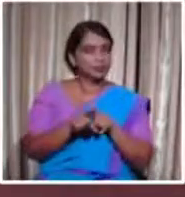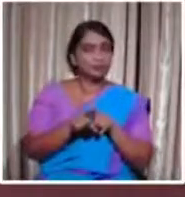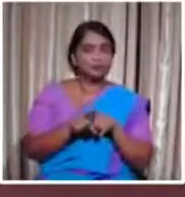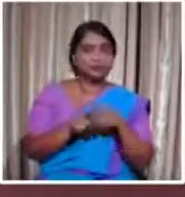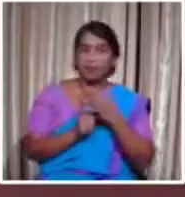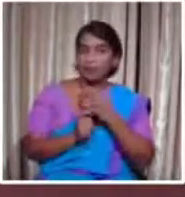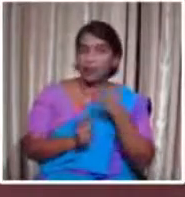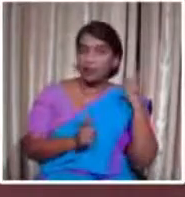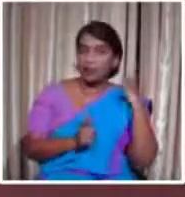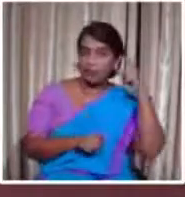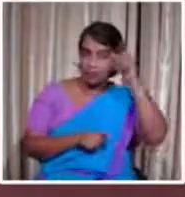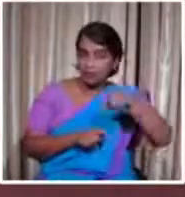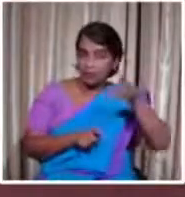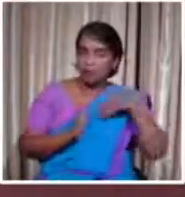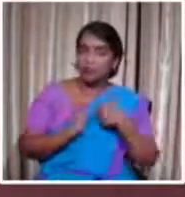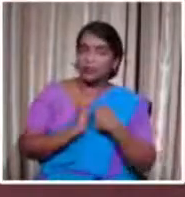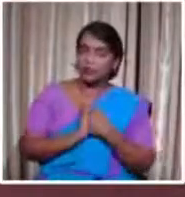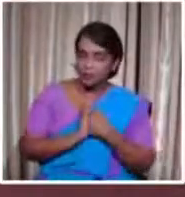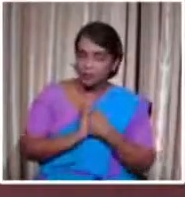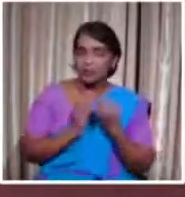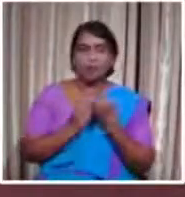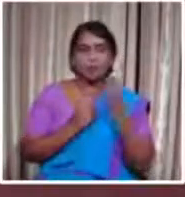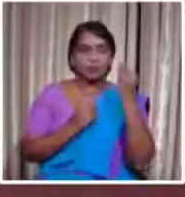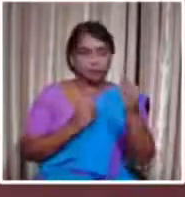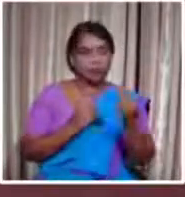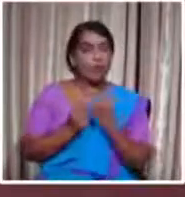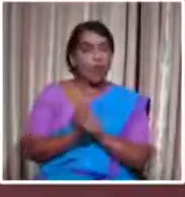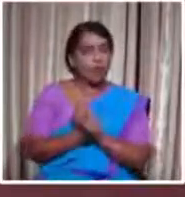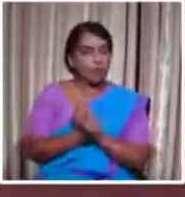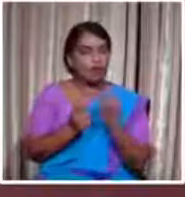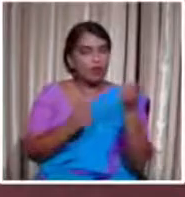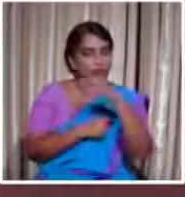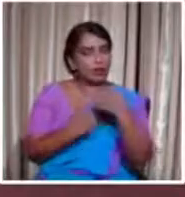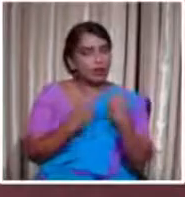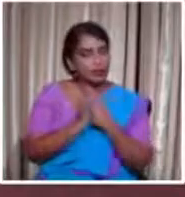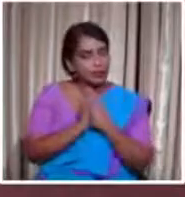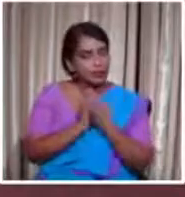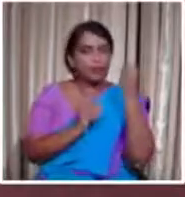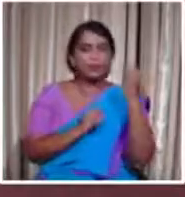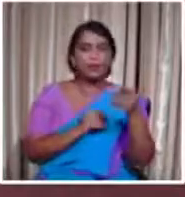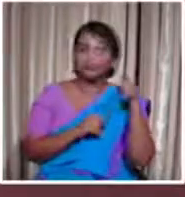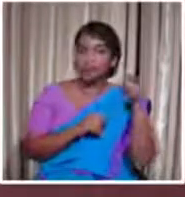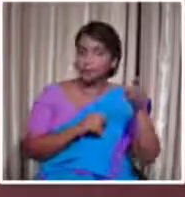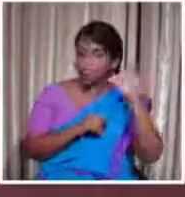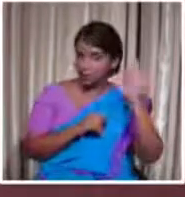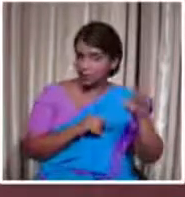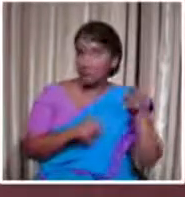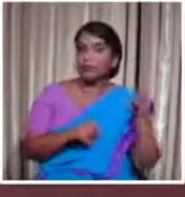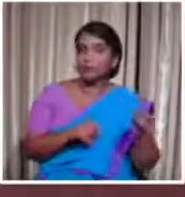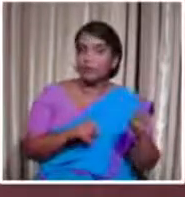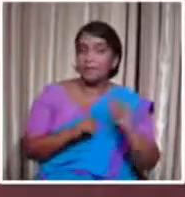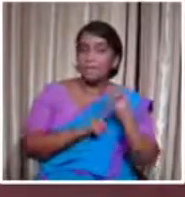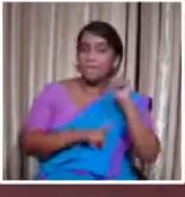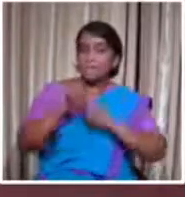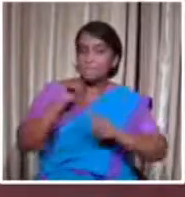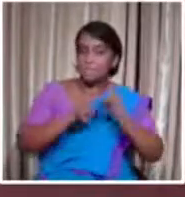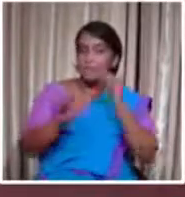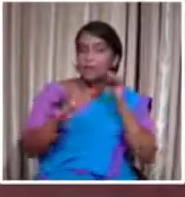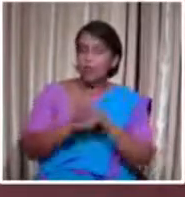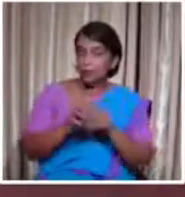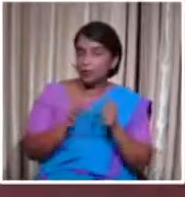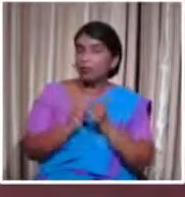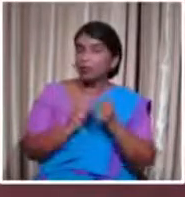හාමුදා නිලධාරින්ට අපේ ගෞරවය පුද කරනවා. පොලිසියට අපේ ගෞරවය පුද කරනවා. ඒ අය වෙනුවෙන් මේ පාර්ලිමේන්තුව තුල ගත